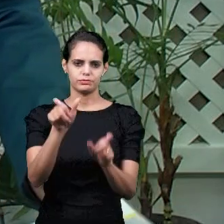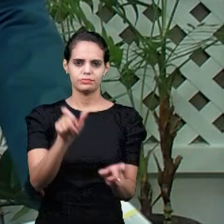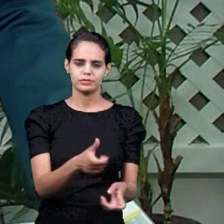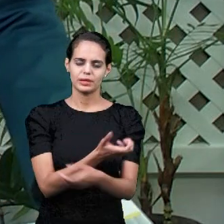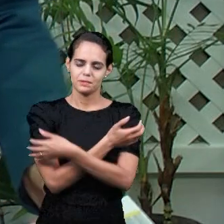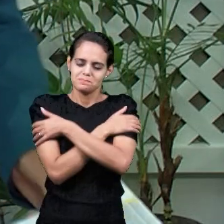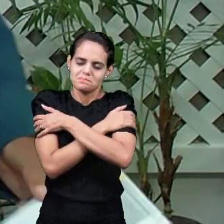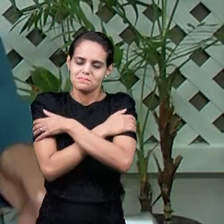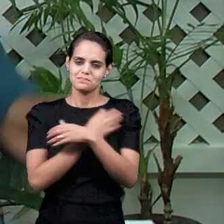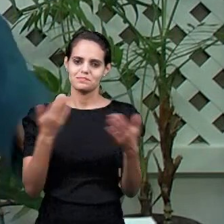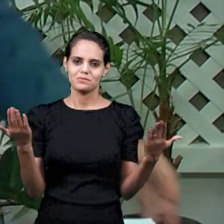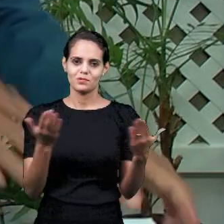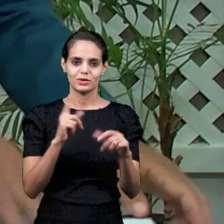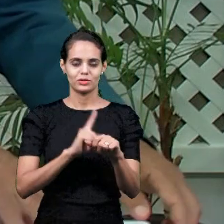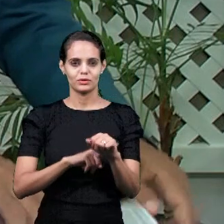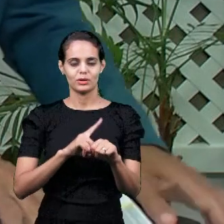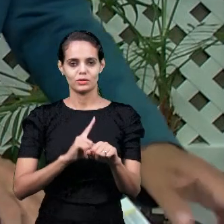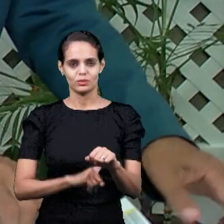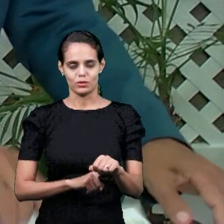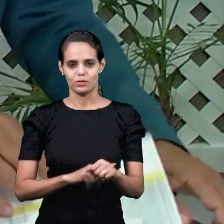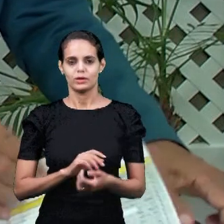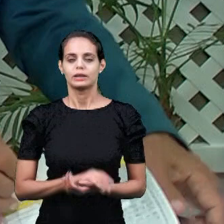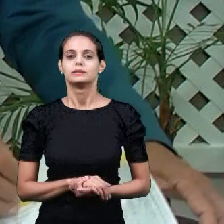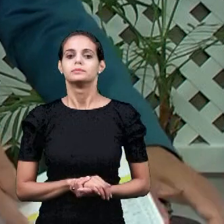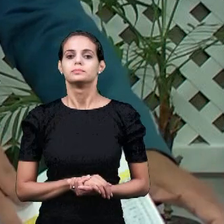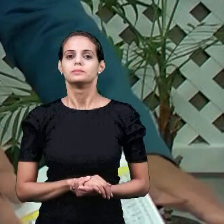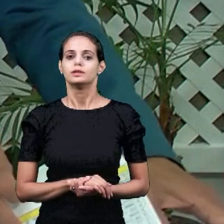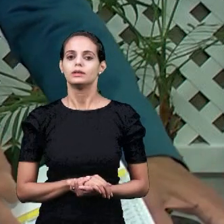Nous saluons ces pasteurs